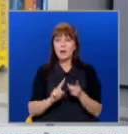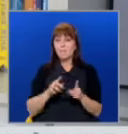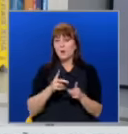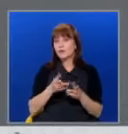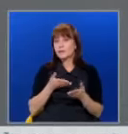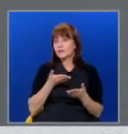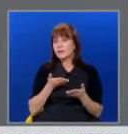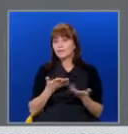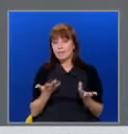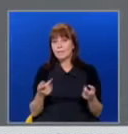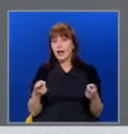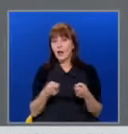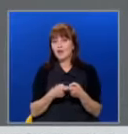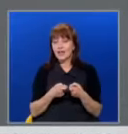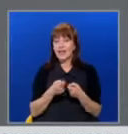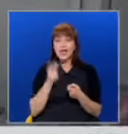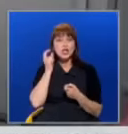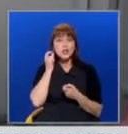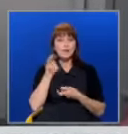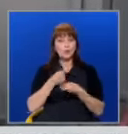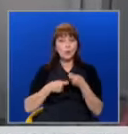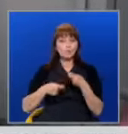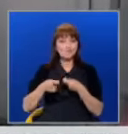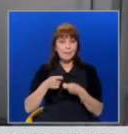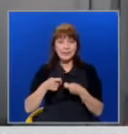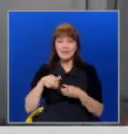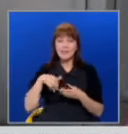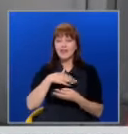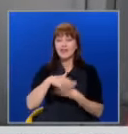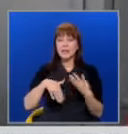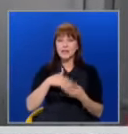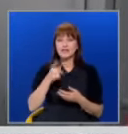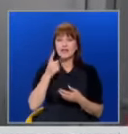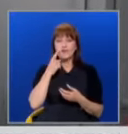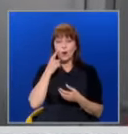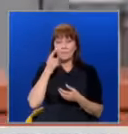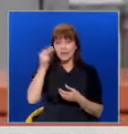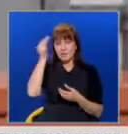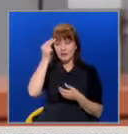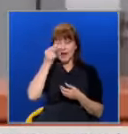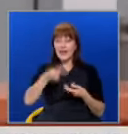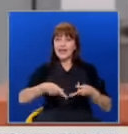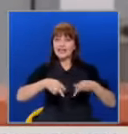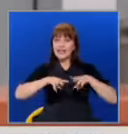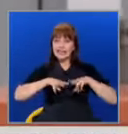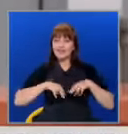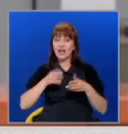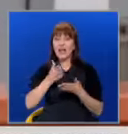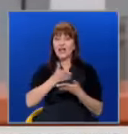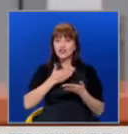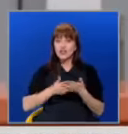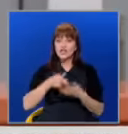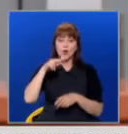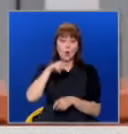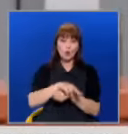на конфликтите. Името на бизнесмена беше намесено преди години и при опита на държавата да си върне част от контрола на границата с Турция от